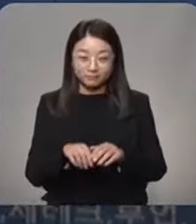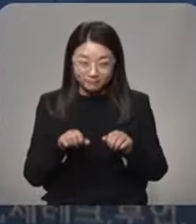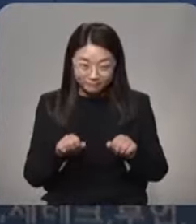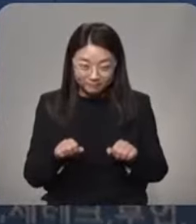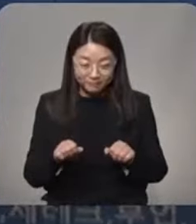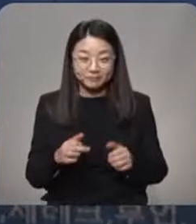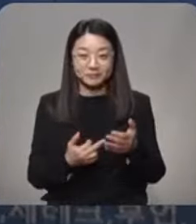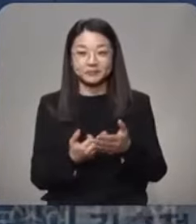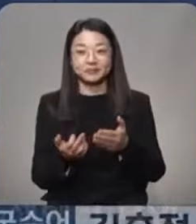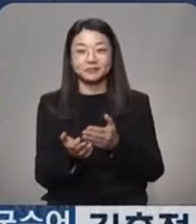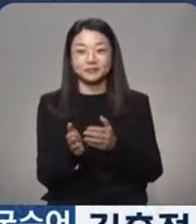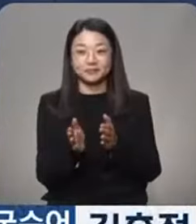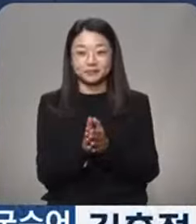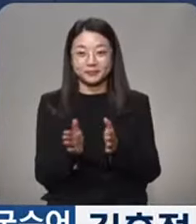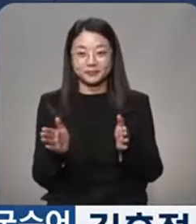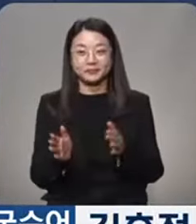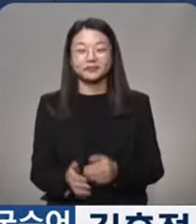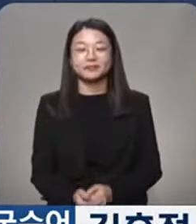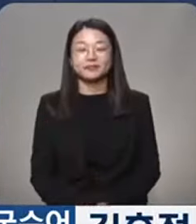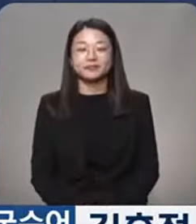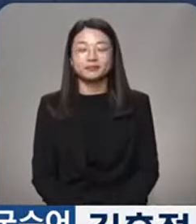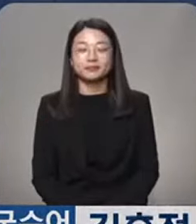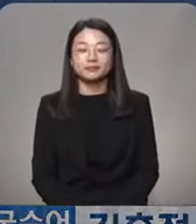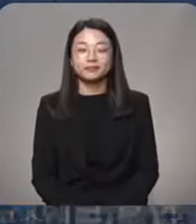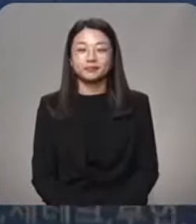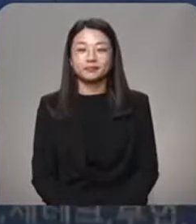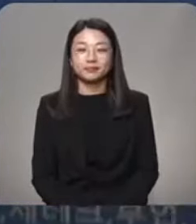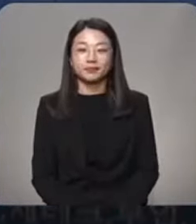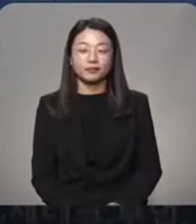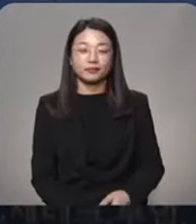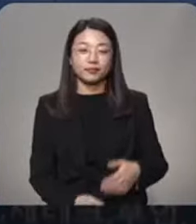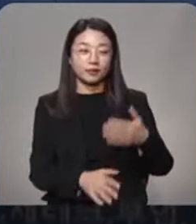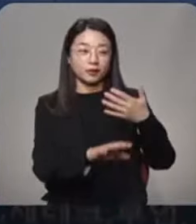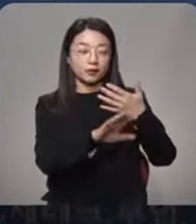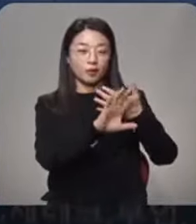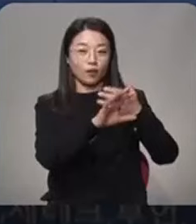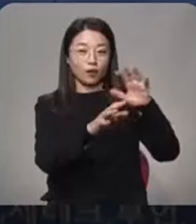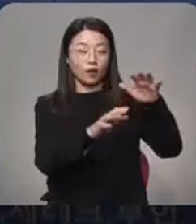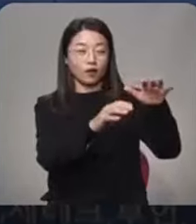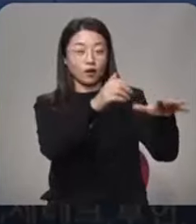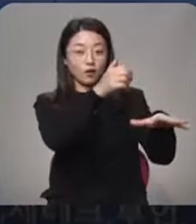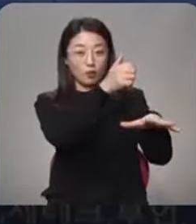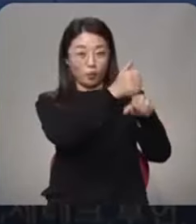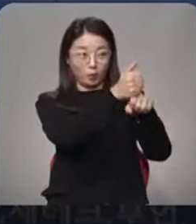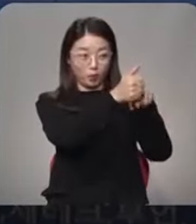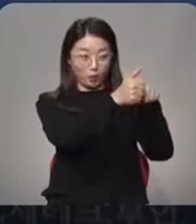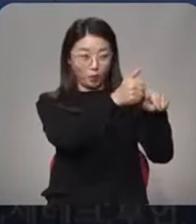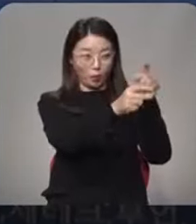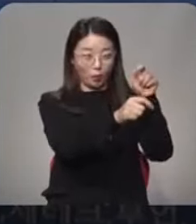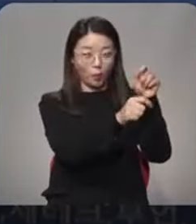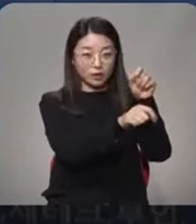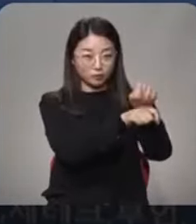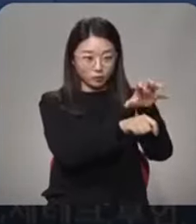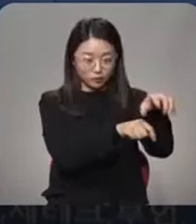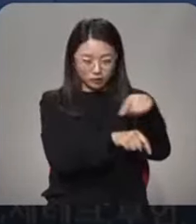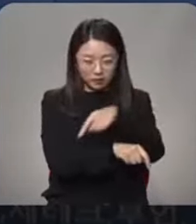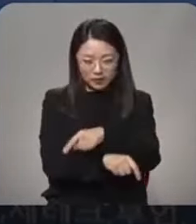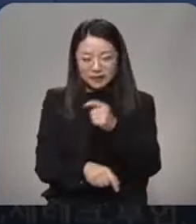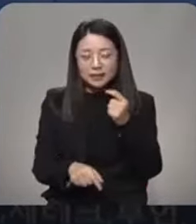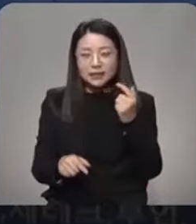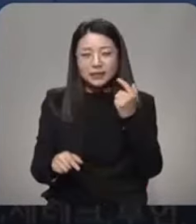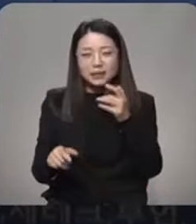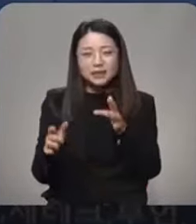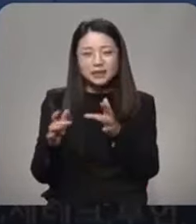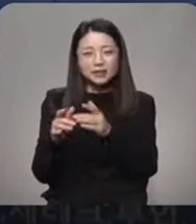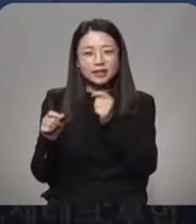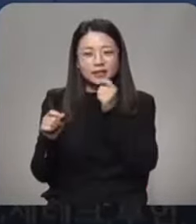여러분 안녕하십니까 9시 강원 뉴스입니다 해외에 거점을 두고 100억 대의 범죄 수익을 거둔 인터넷 사기 조직이